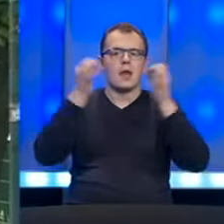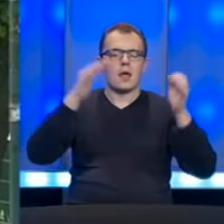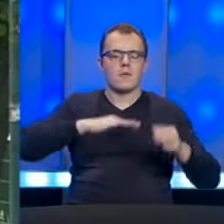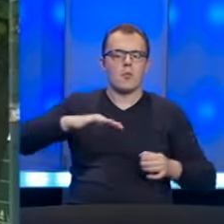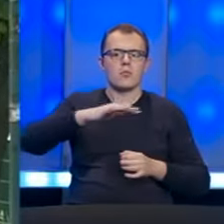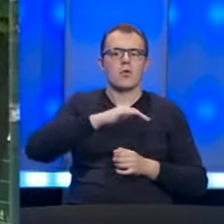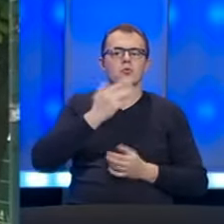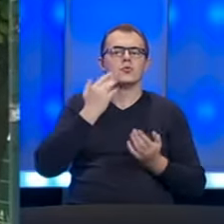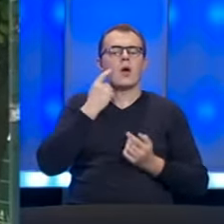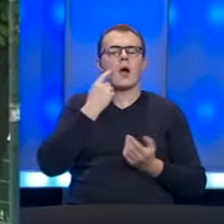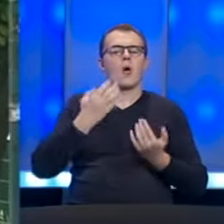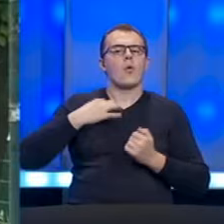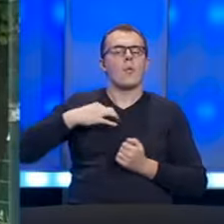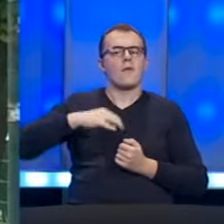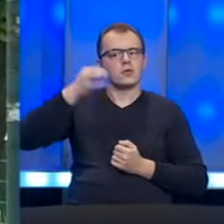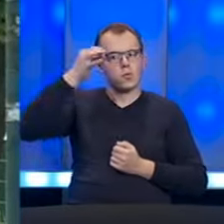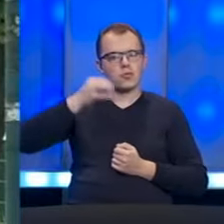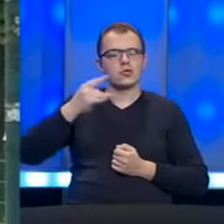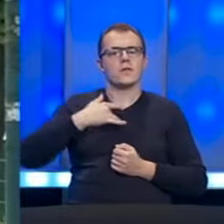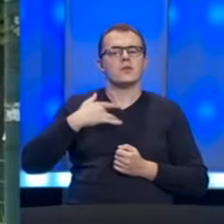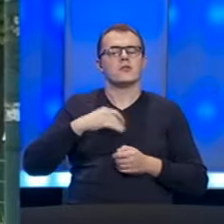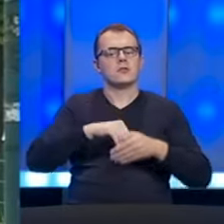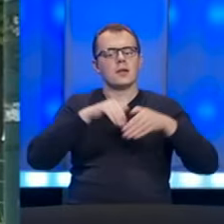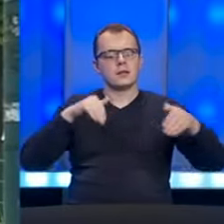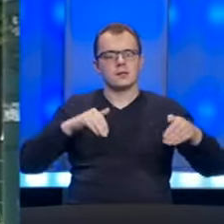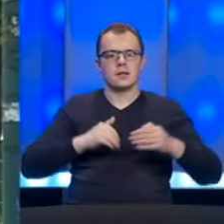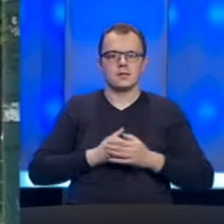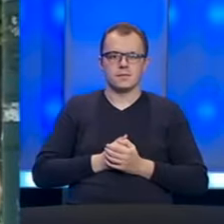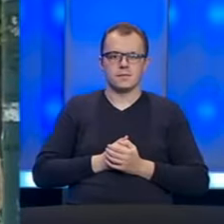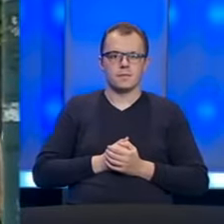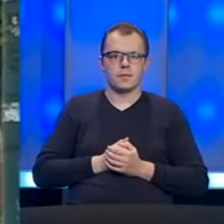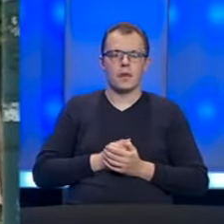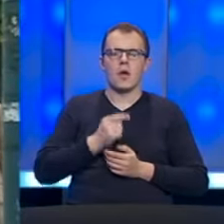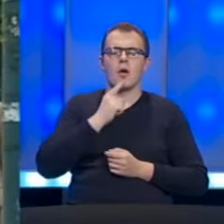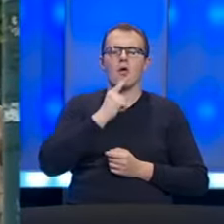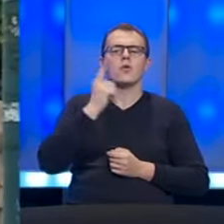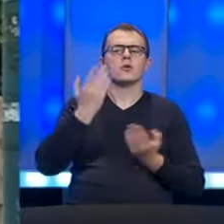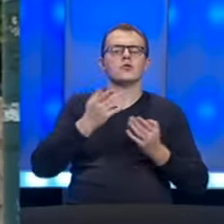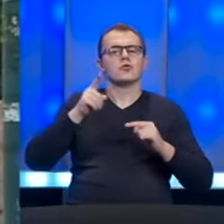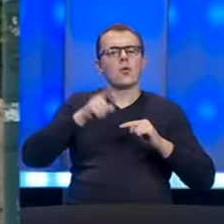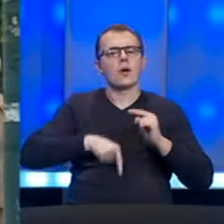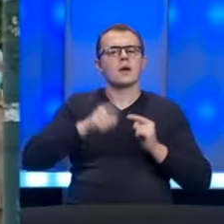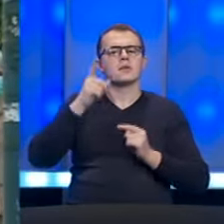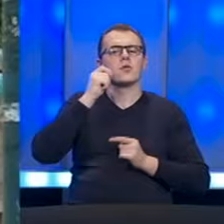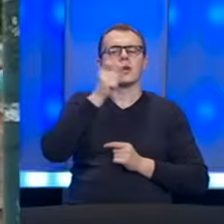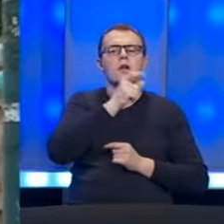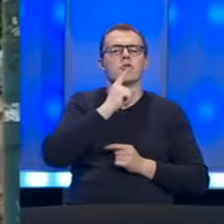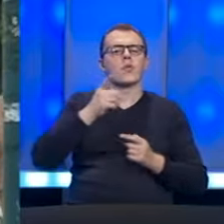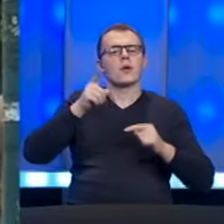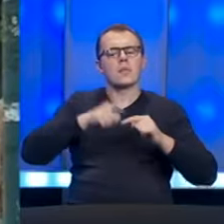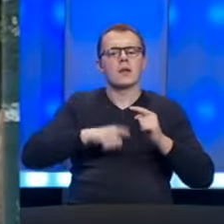uz obavezu poštivanja socijalne fizičke distance. Koje su to sankcije za one građane koji prekrše